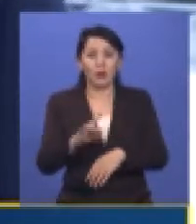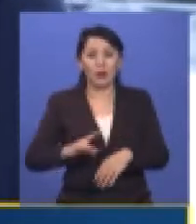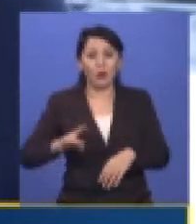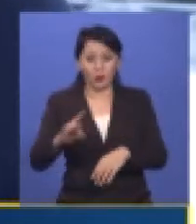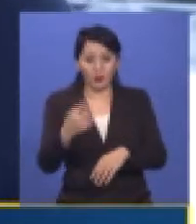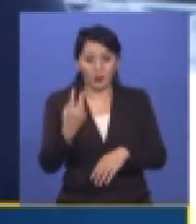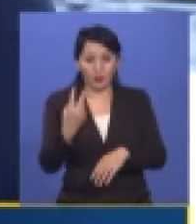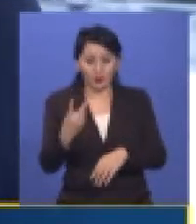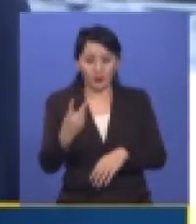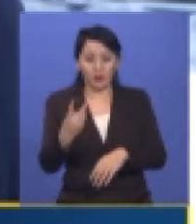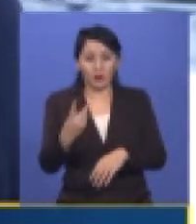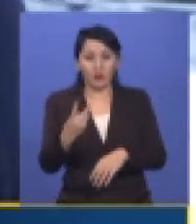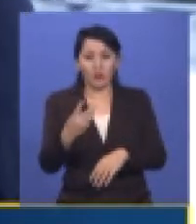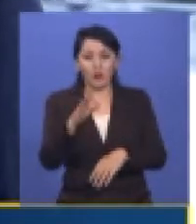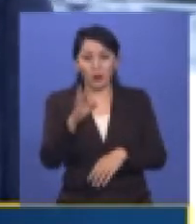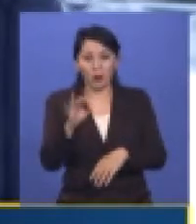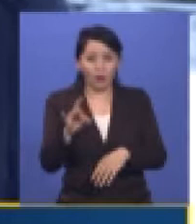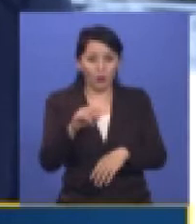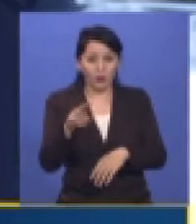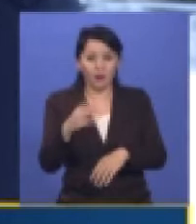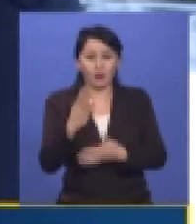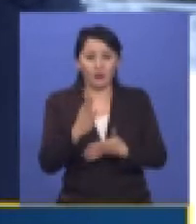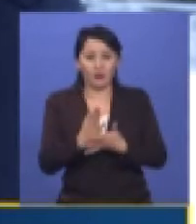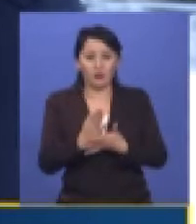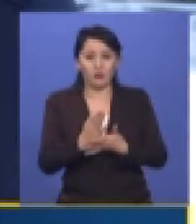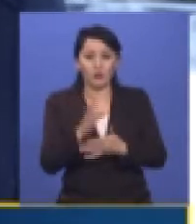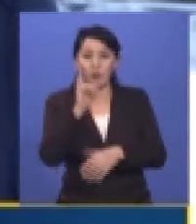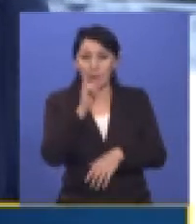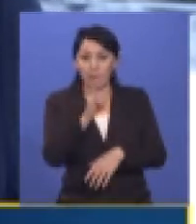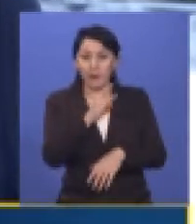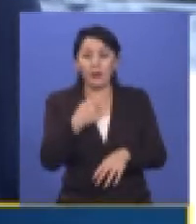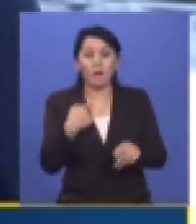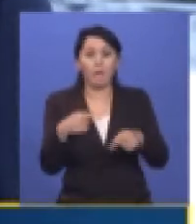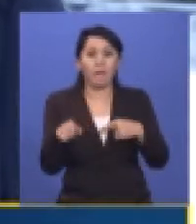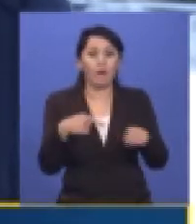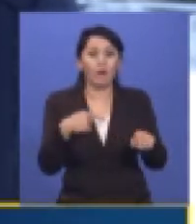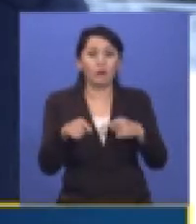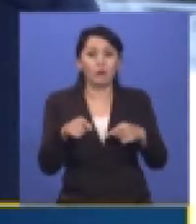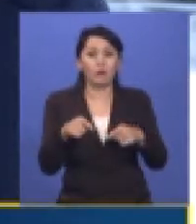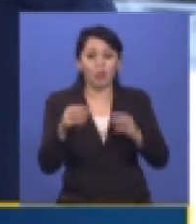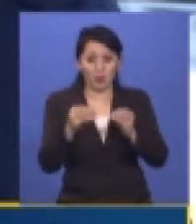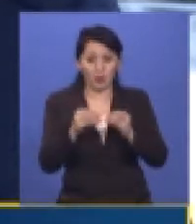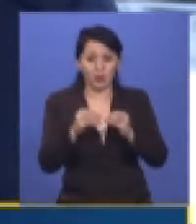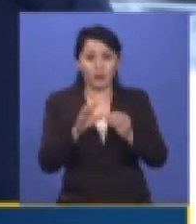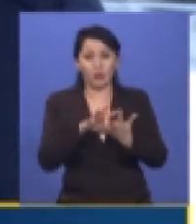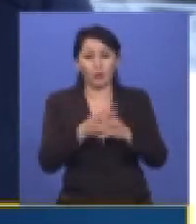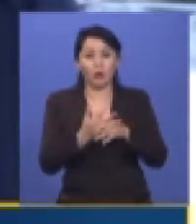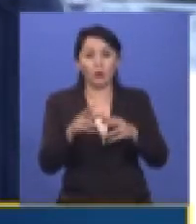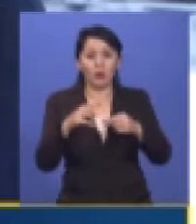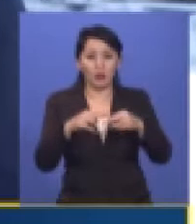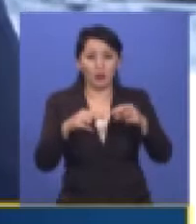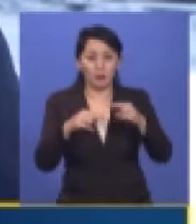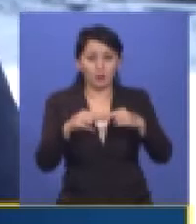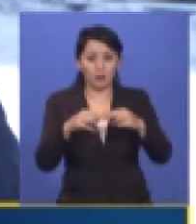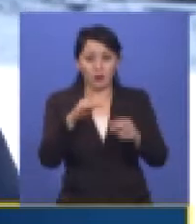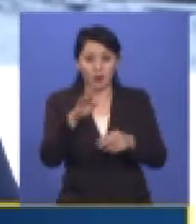екі жабық корт бар. Және бұйылғы жылы жаңа айтқан шағын мини-футбольный полилар біздің 10 ауылда бұйыл селінді. Және